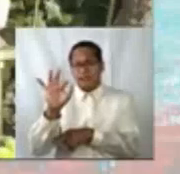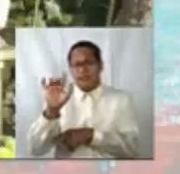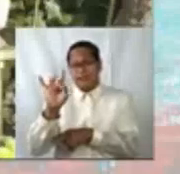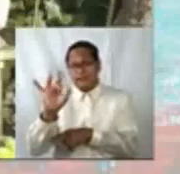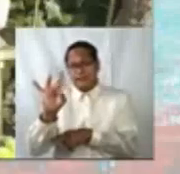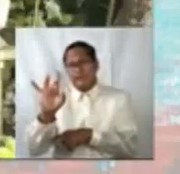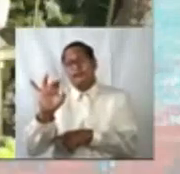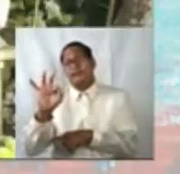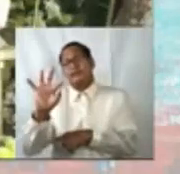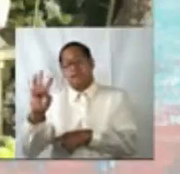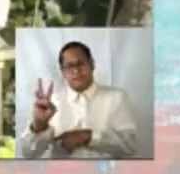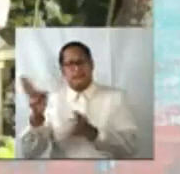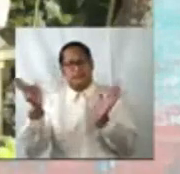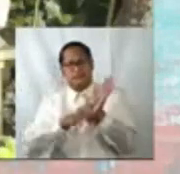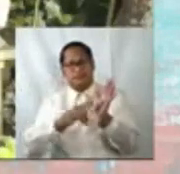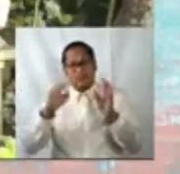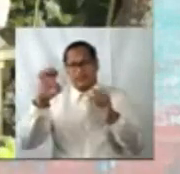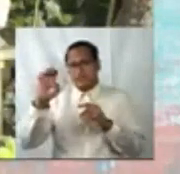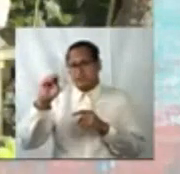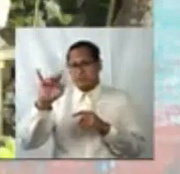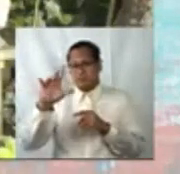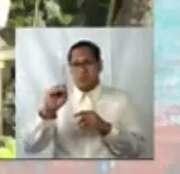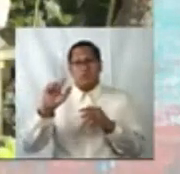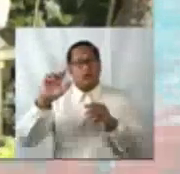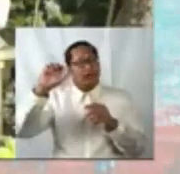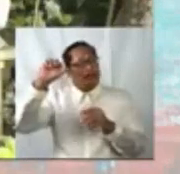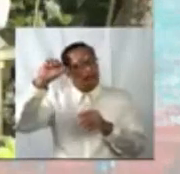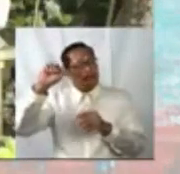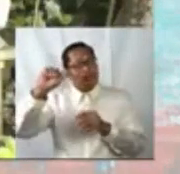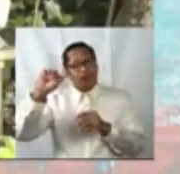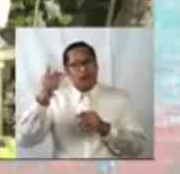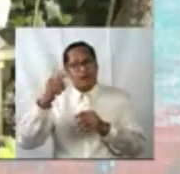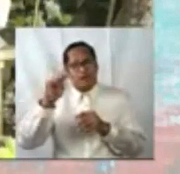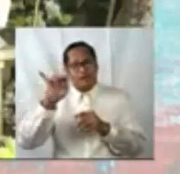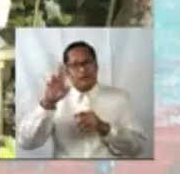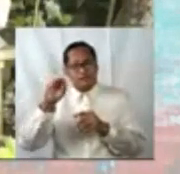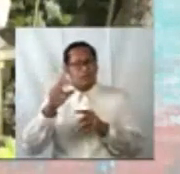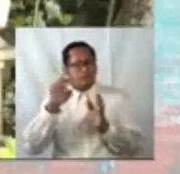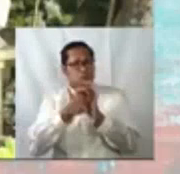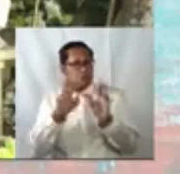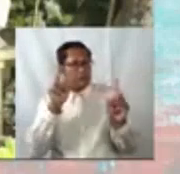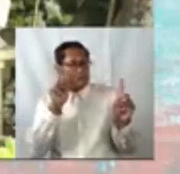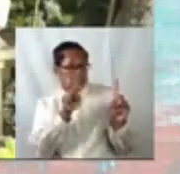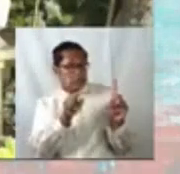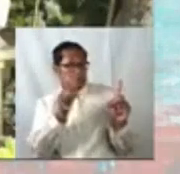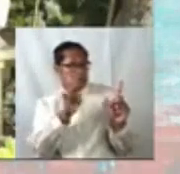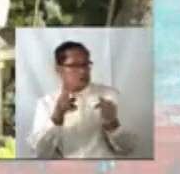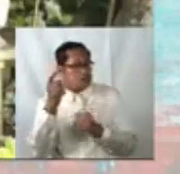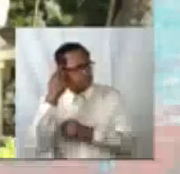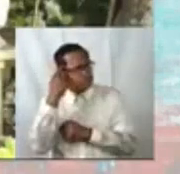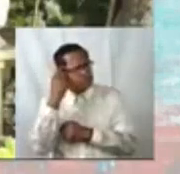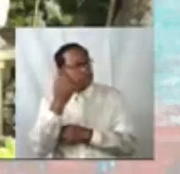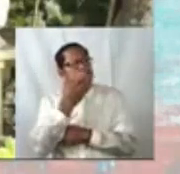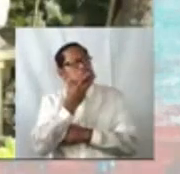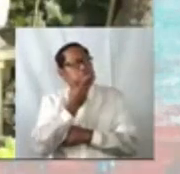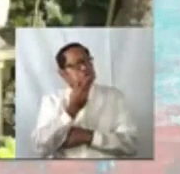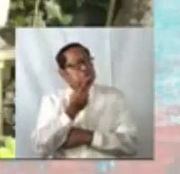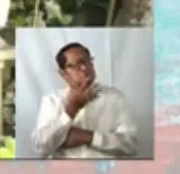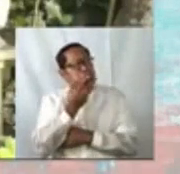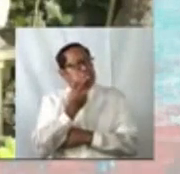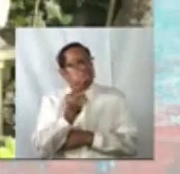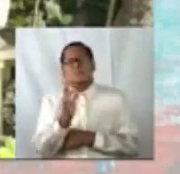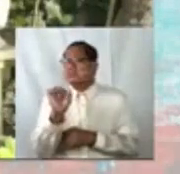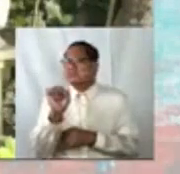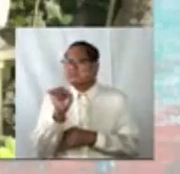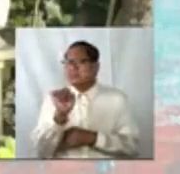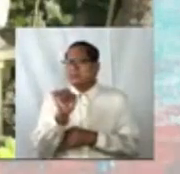Aguinaldo, no? Yes. At kung titignan natin, kung iniisip ko nga dito, hindi niya parang hindi